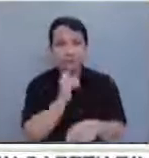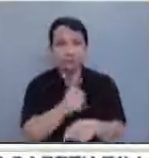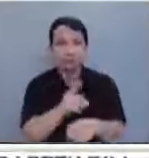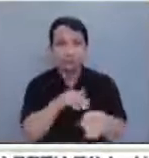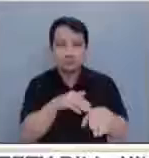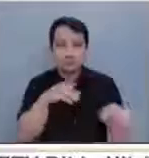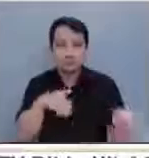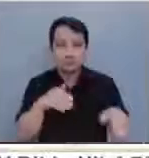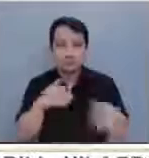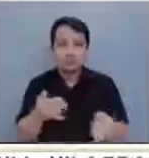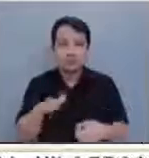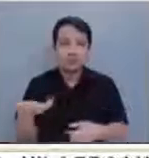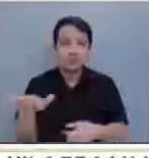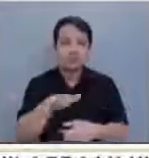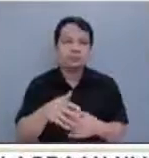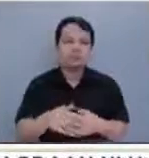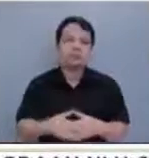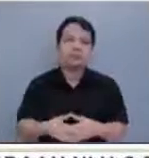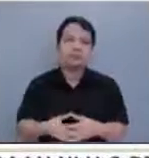dito.